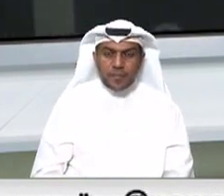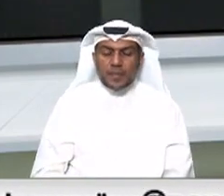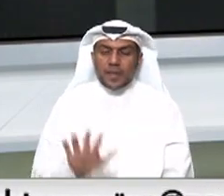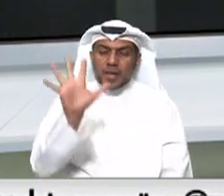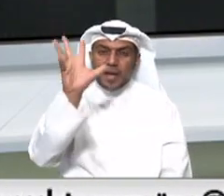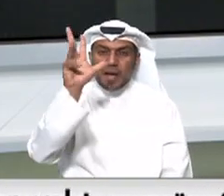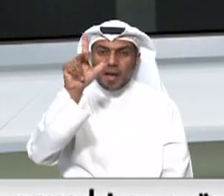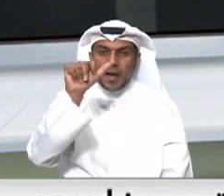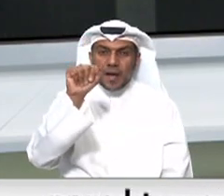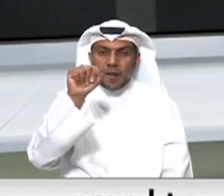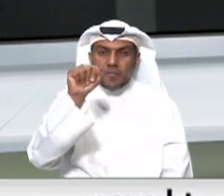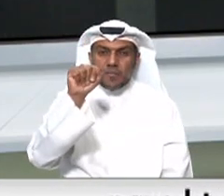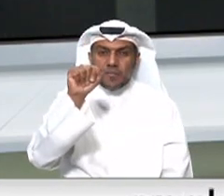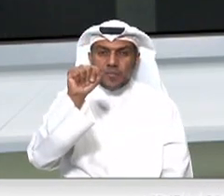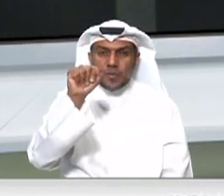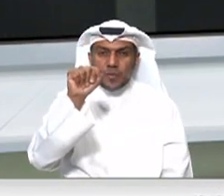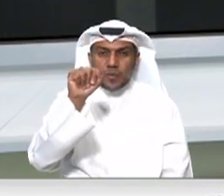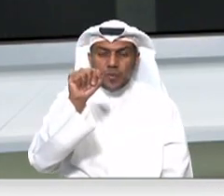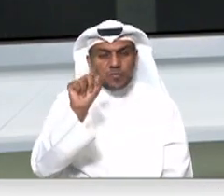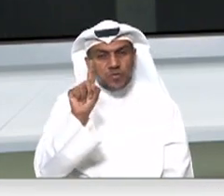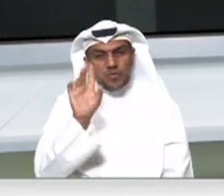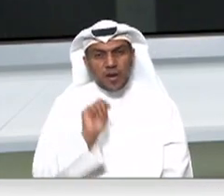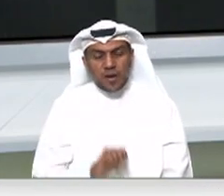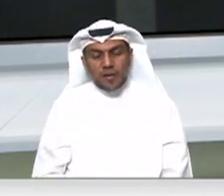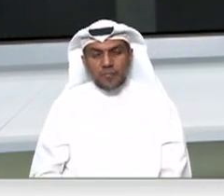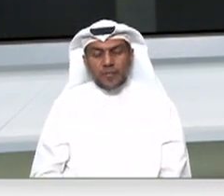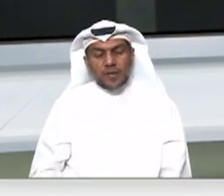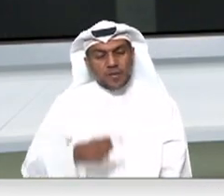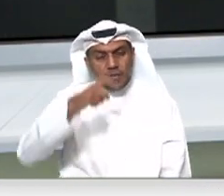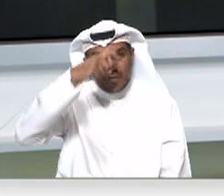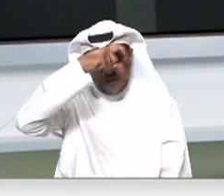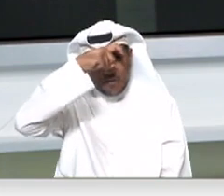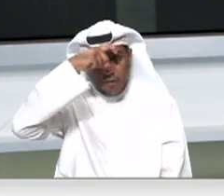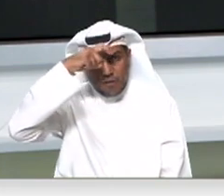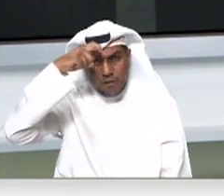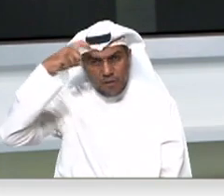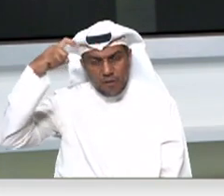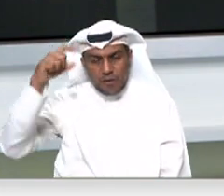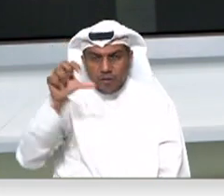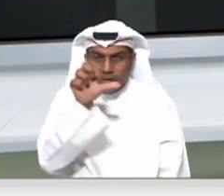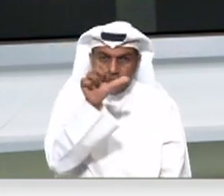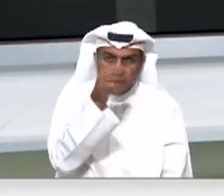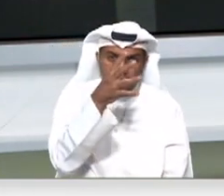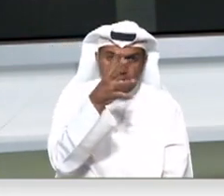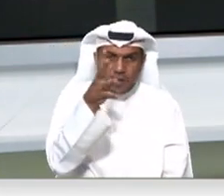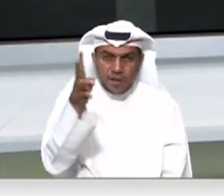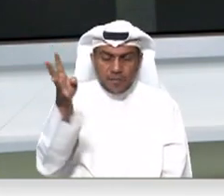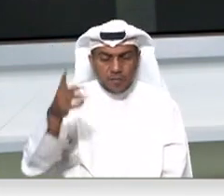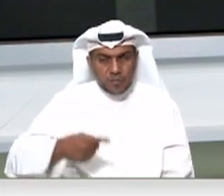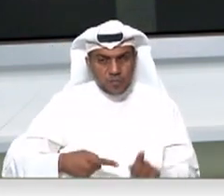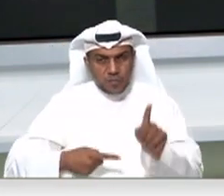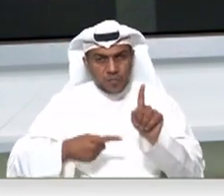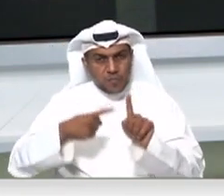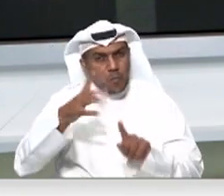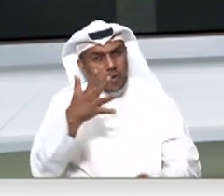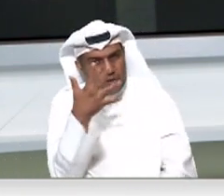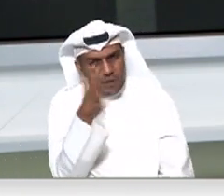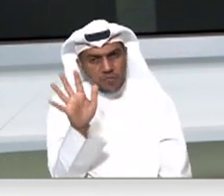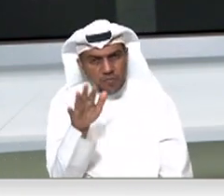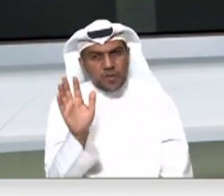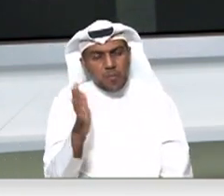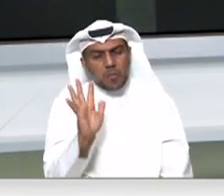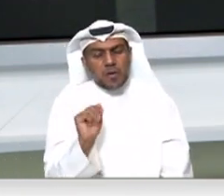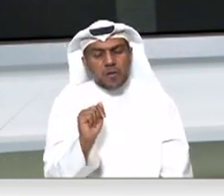اما الطقس المتوقع باذن الله خلال الايام الخمسه القادمه اجواء حاره والعظمى تصل الى 49 درجه مئويه وقد تلامس الخمسين ايضا